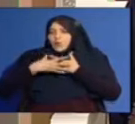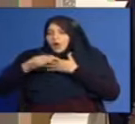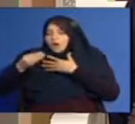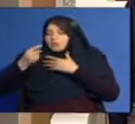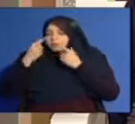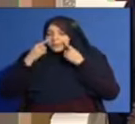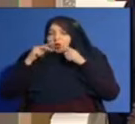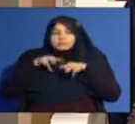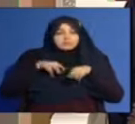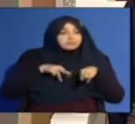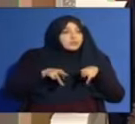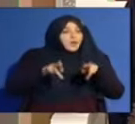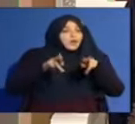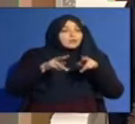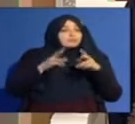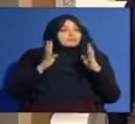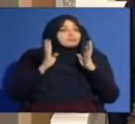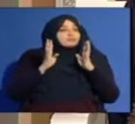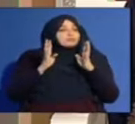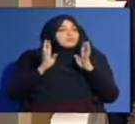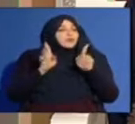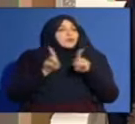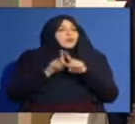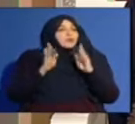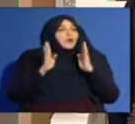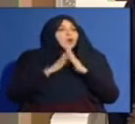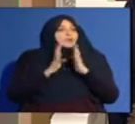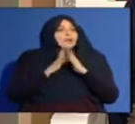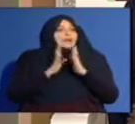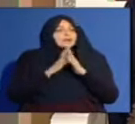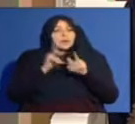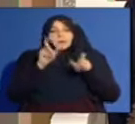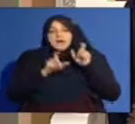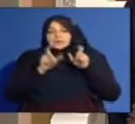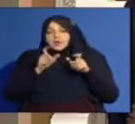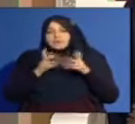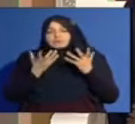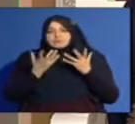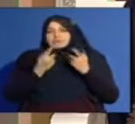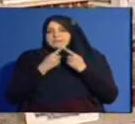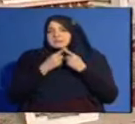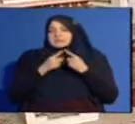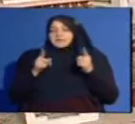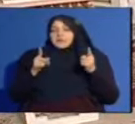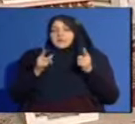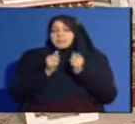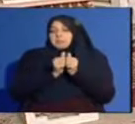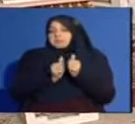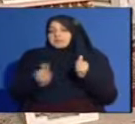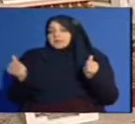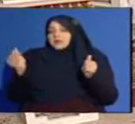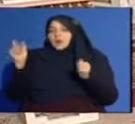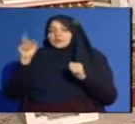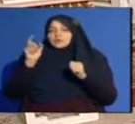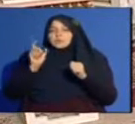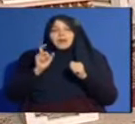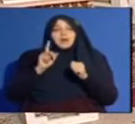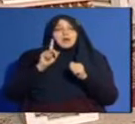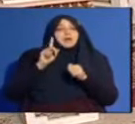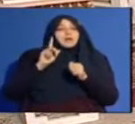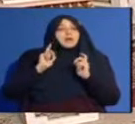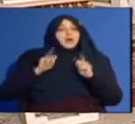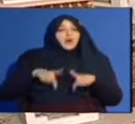يعني المخالطة مع شباب أخرين يعني خارجين على الدين. في المدرسة لا، ما كانش لا دين لا شارع.